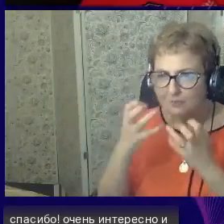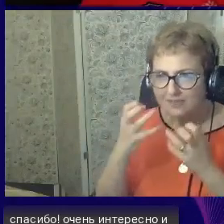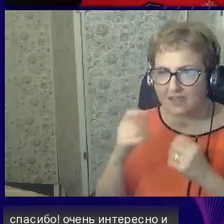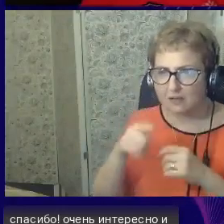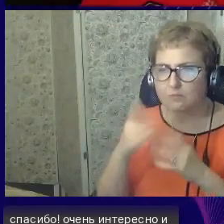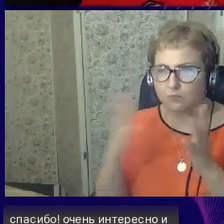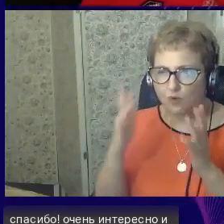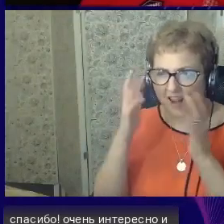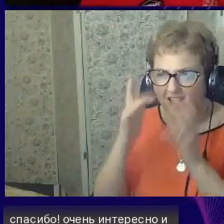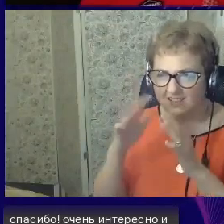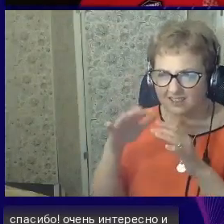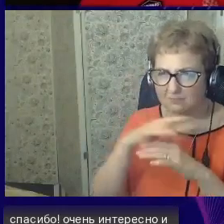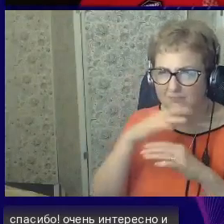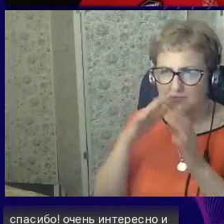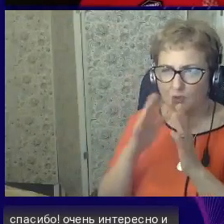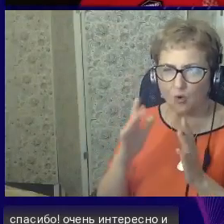тем гуще лес.